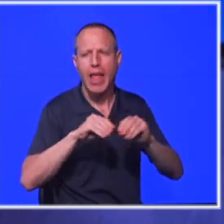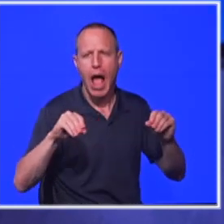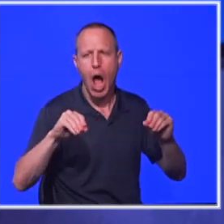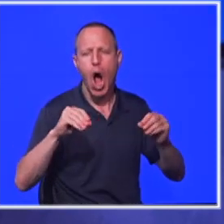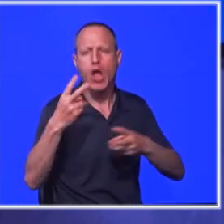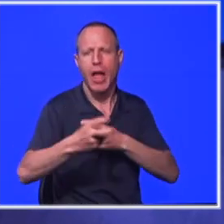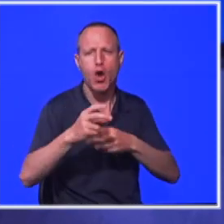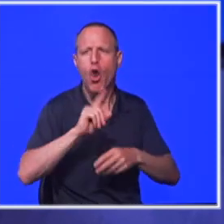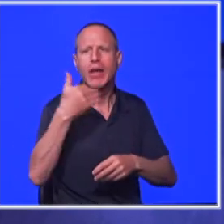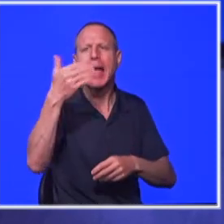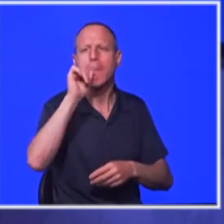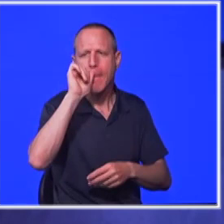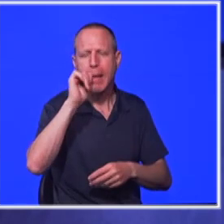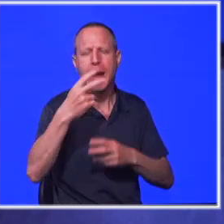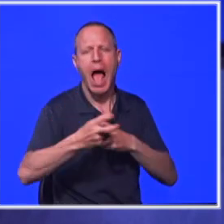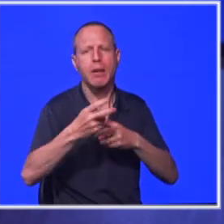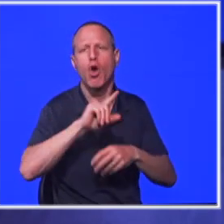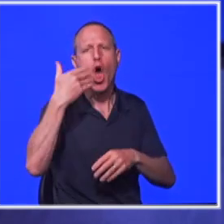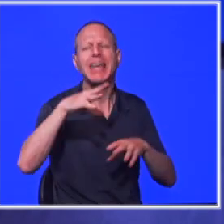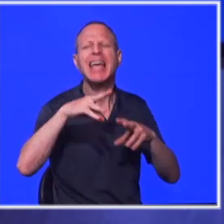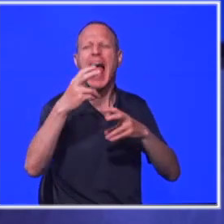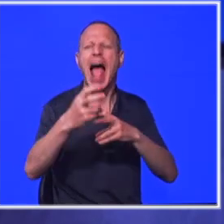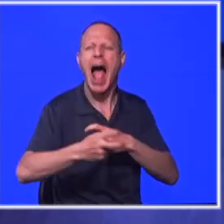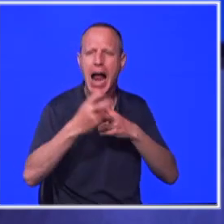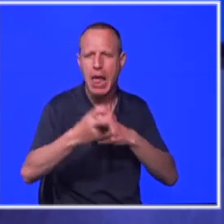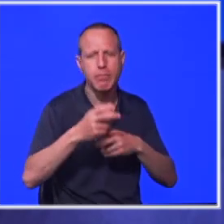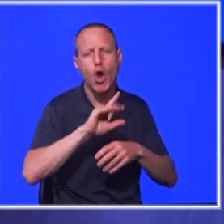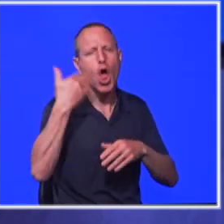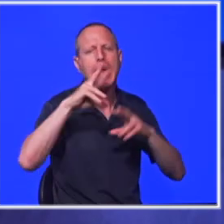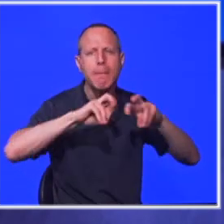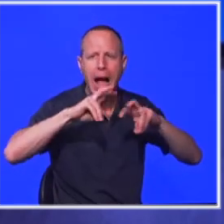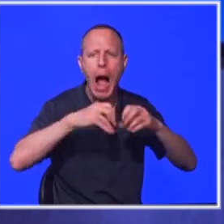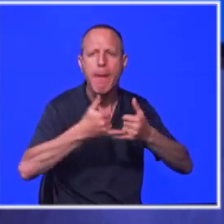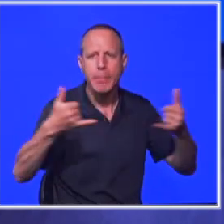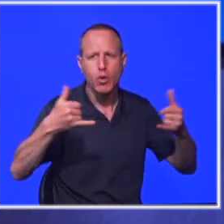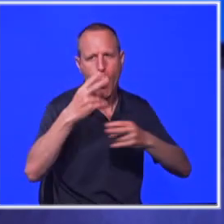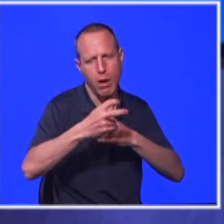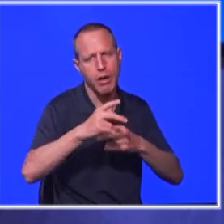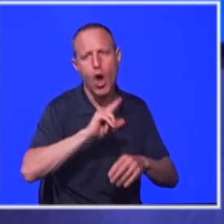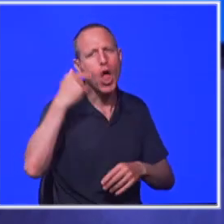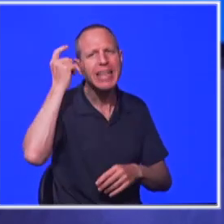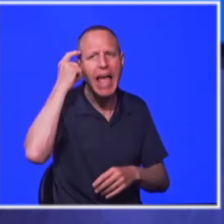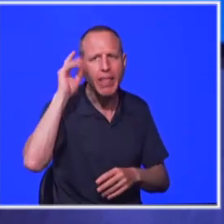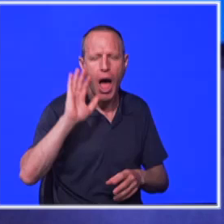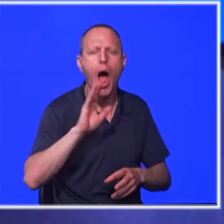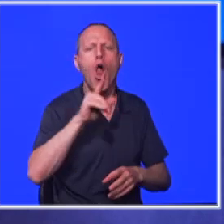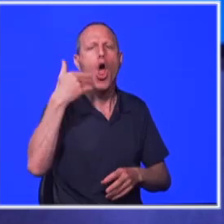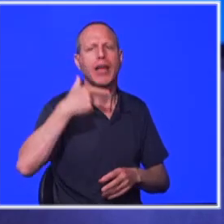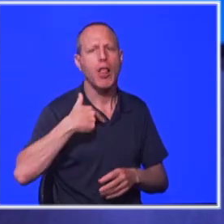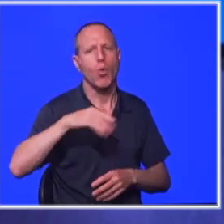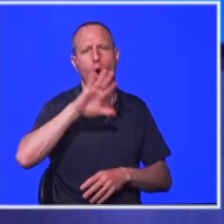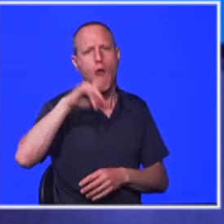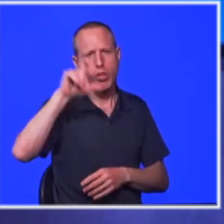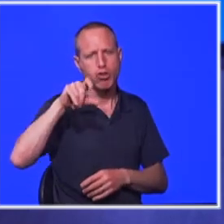יהיו מים לחקלאים, שלא יהיו חקלאים, ואז גם לא יהיה לנו מחקר ופיתוח חקלאים, ולא יהיה לנו ידע, ולא יהיה לנו את כל האנשים